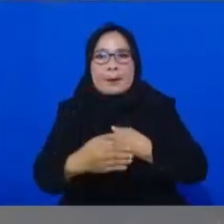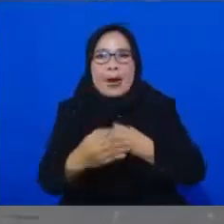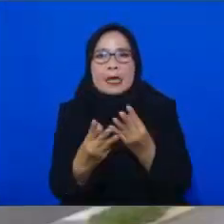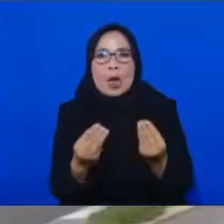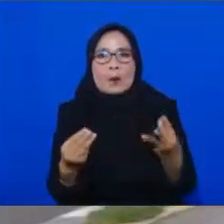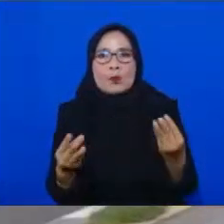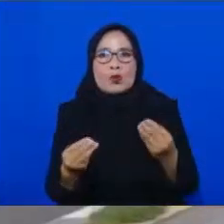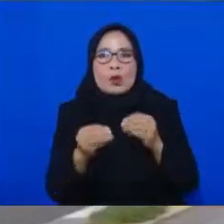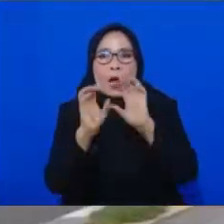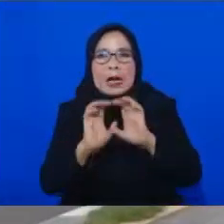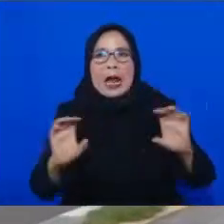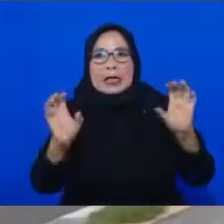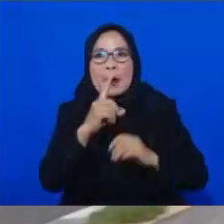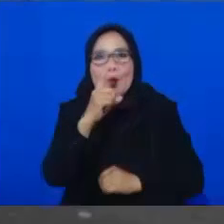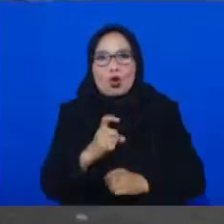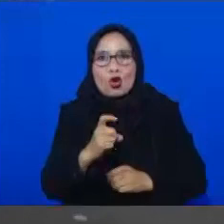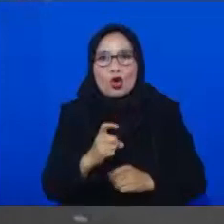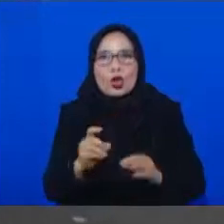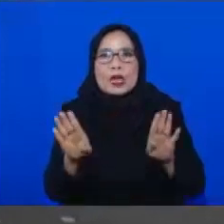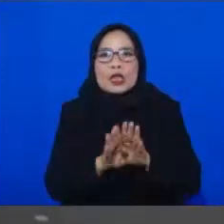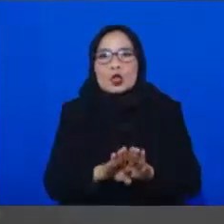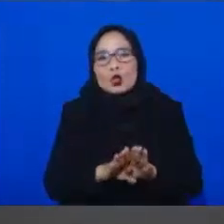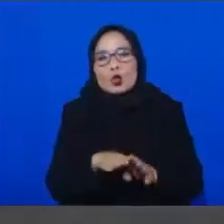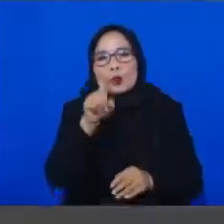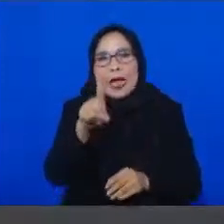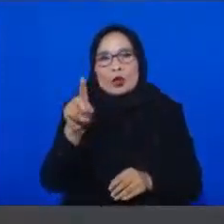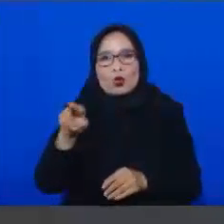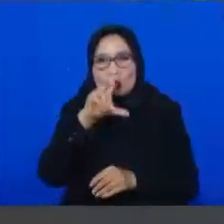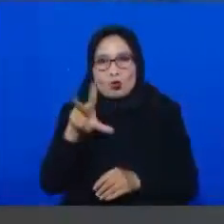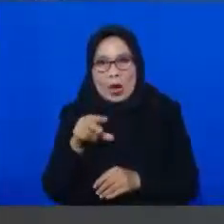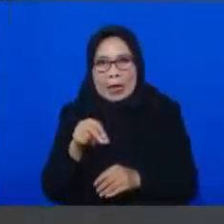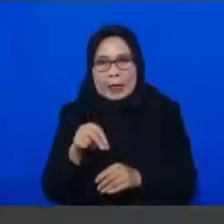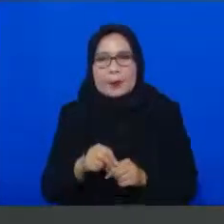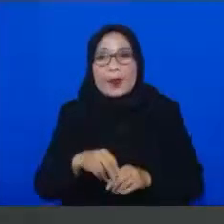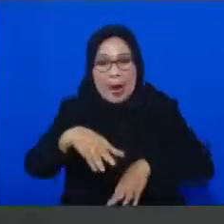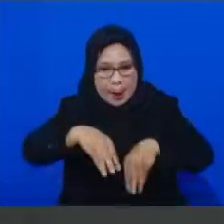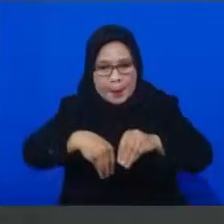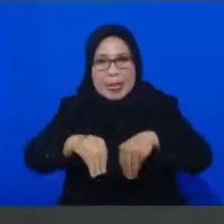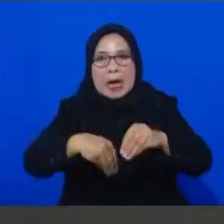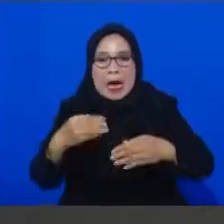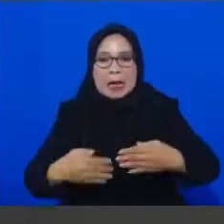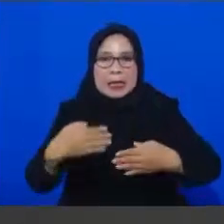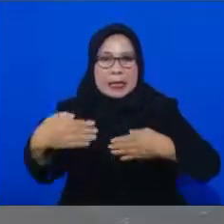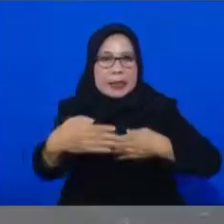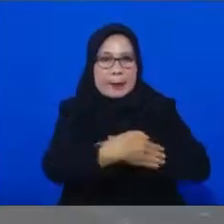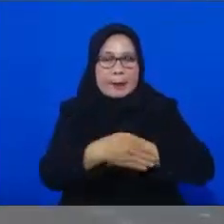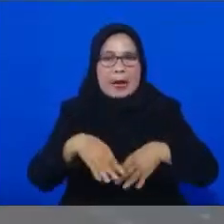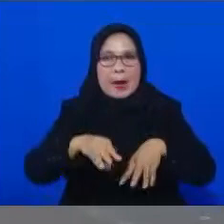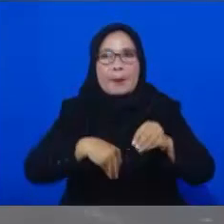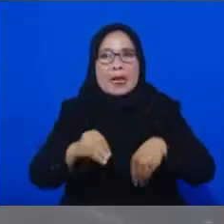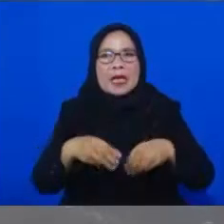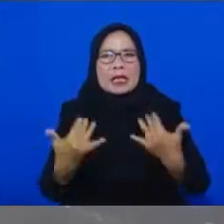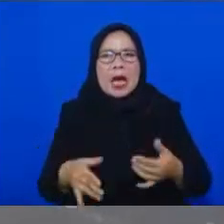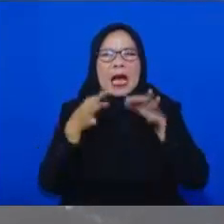ditutup selama 7 bulan. Selain kemacetan parah, sejumlah pedagang kios di kawasan Pasar Bogor juga mengeluhkan sepi